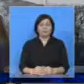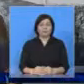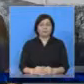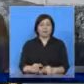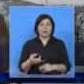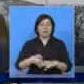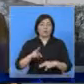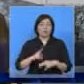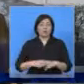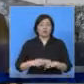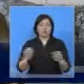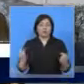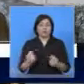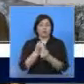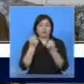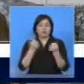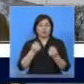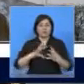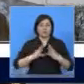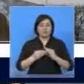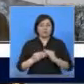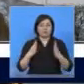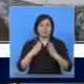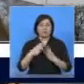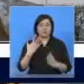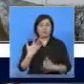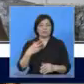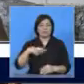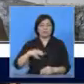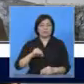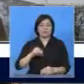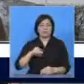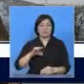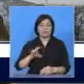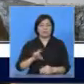Бұл жерде жарылыстың нәтижесі ол үйге 5 литрлік жаңағыдай